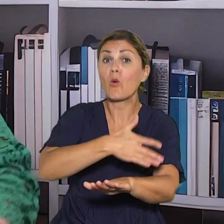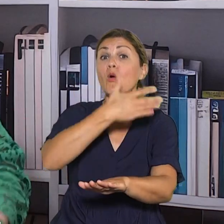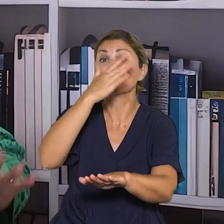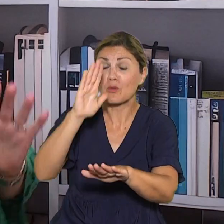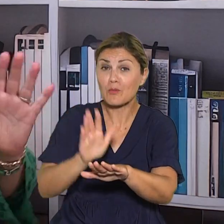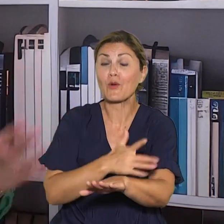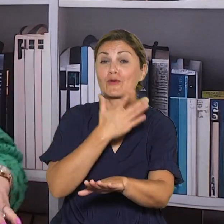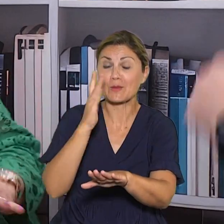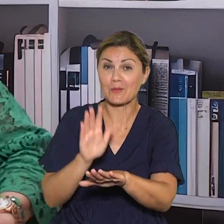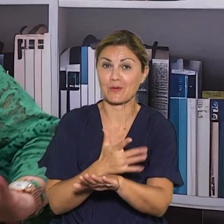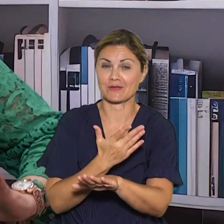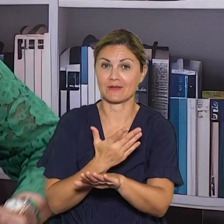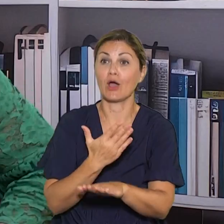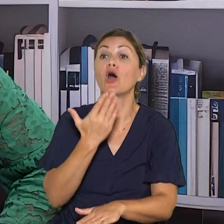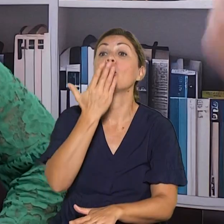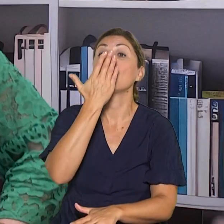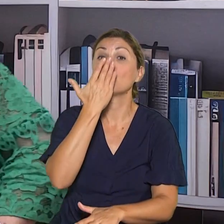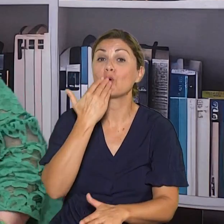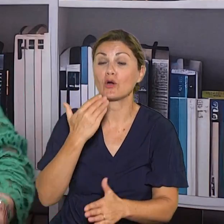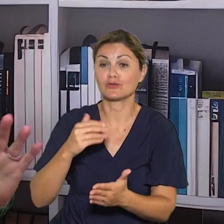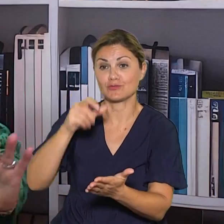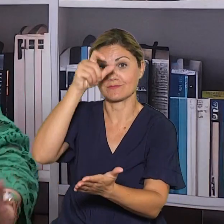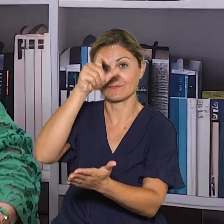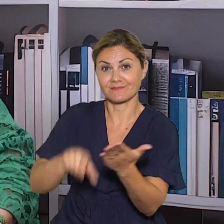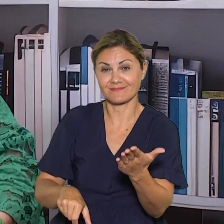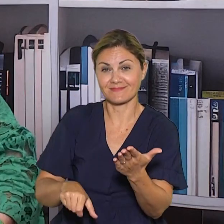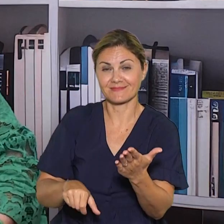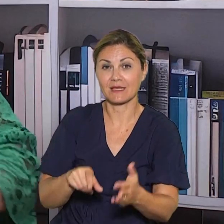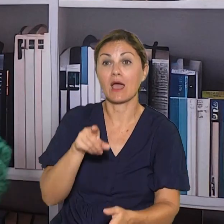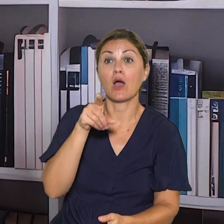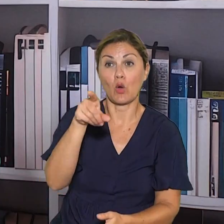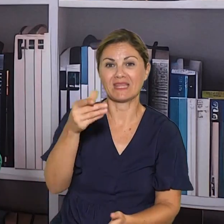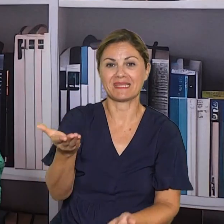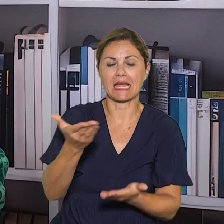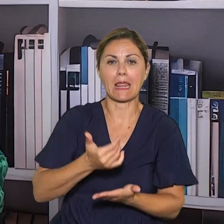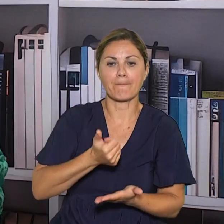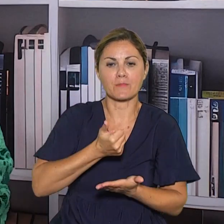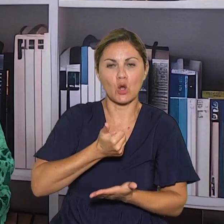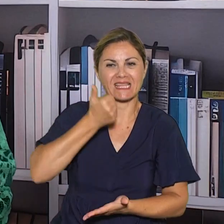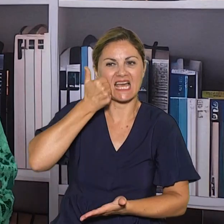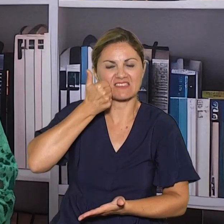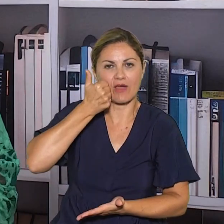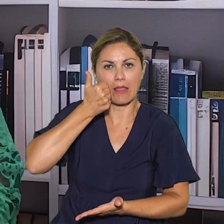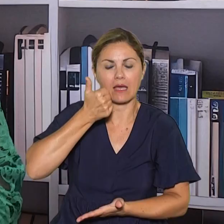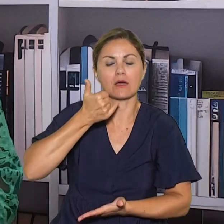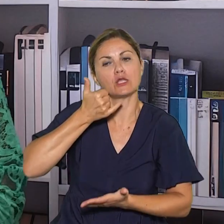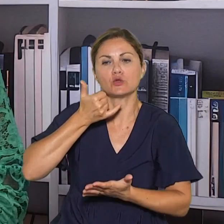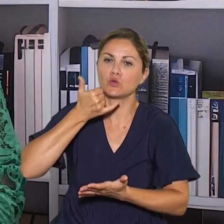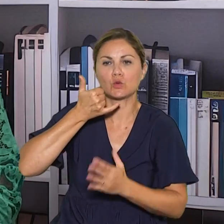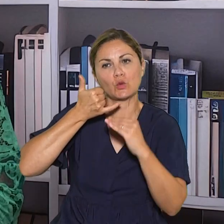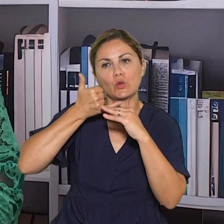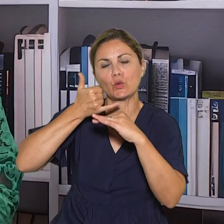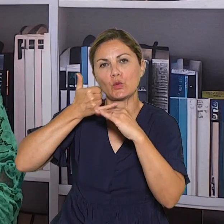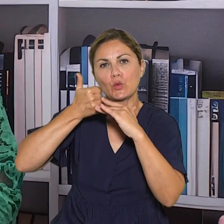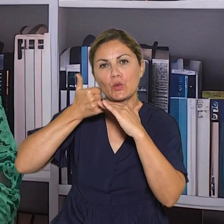toga nije bilo, ali kad sam odlučila, rekla sam ja oču i to, i ona je mene dala mi je broj mobitela. Ja sam lipo tamo